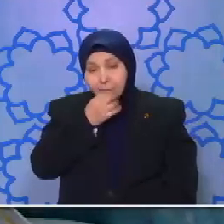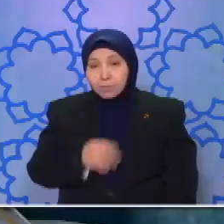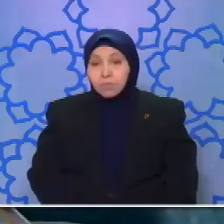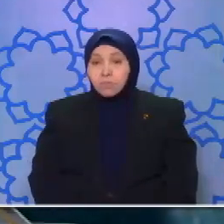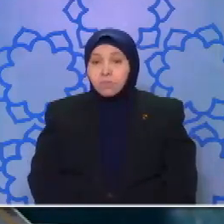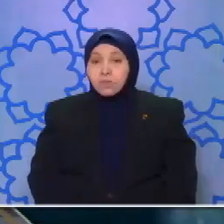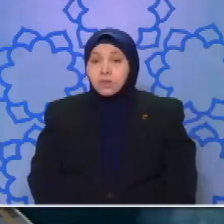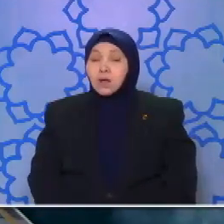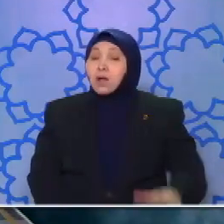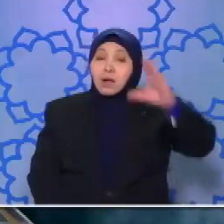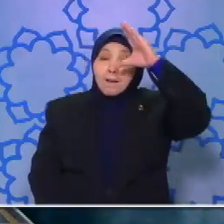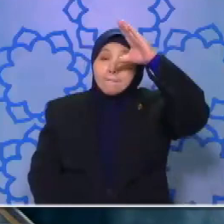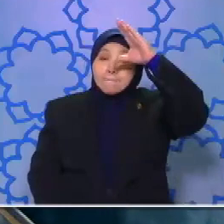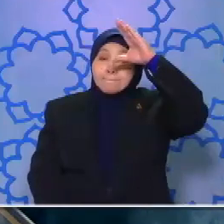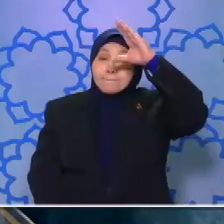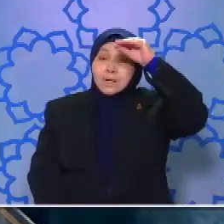Wa